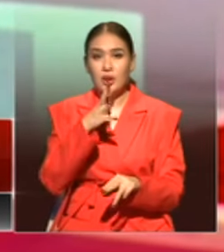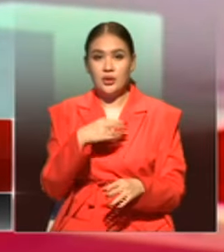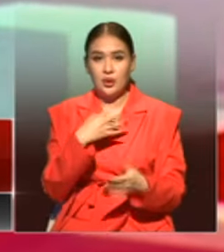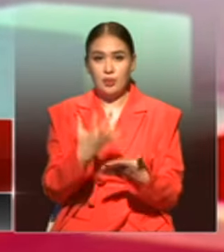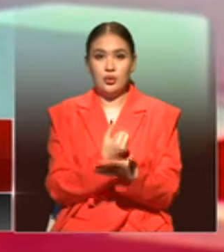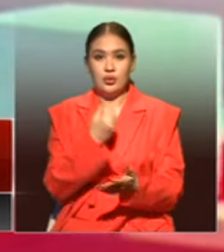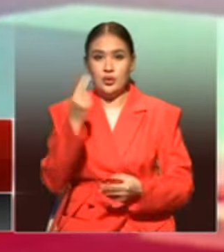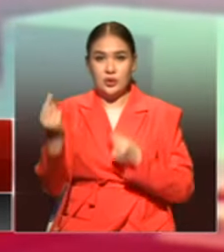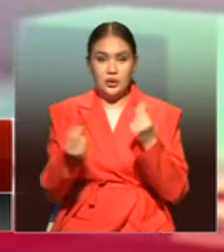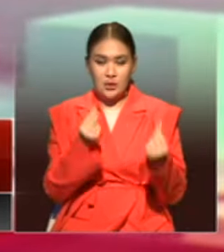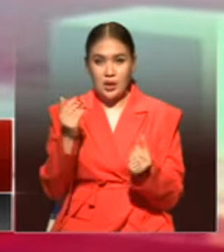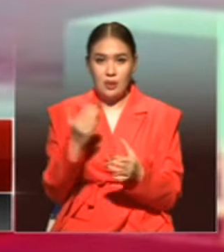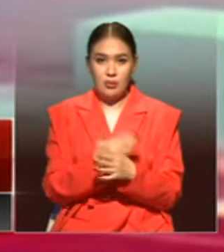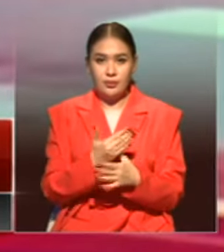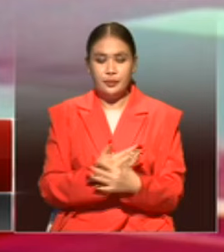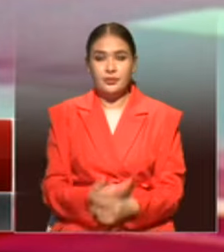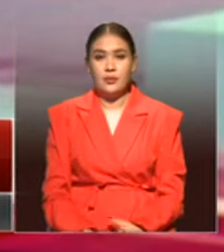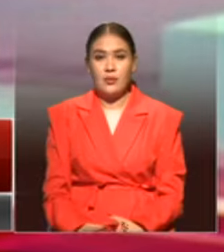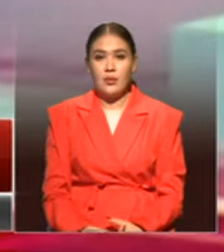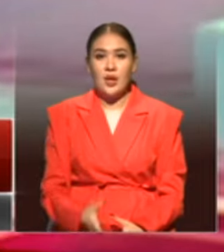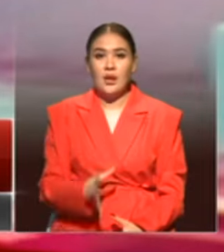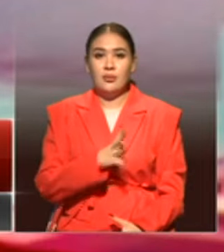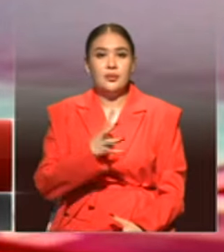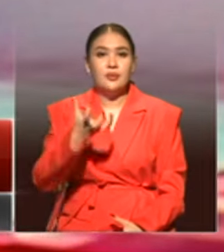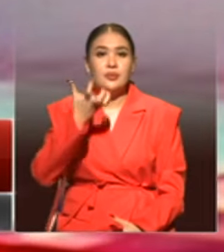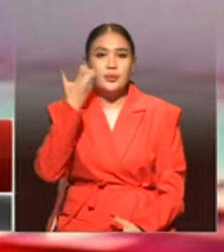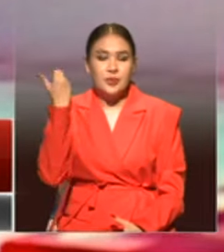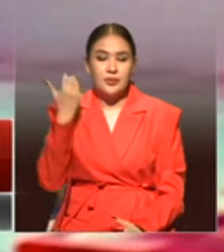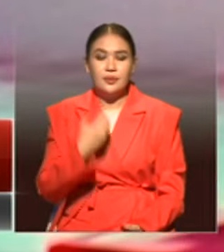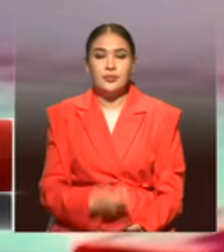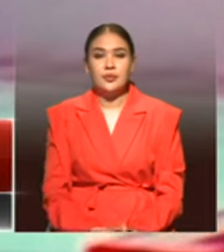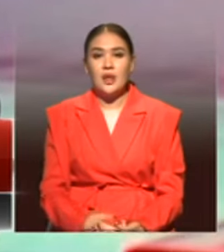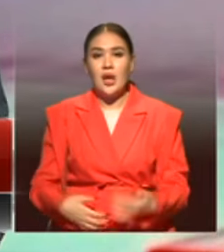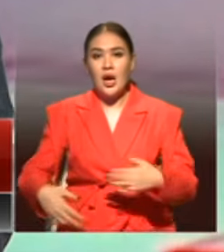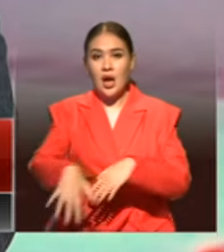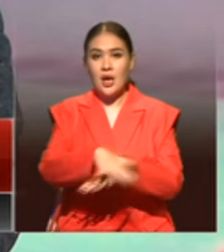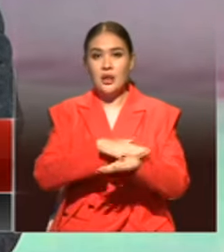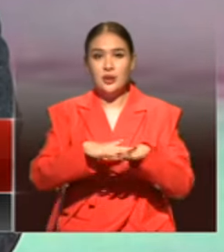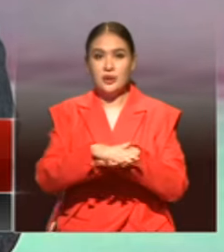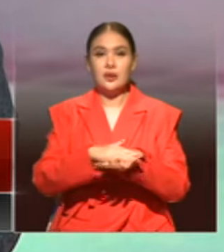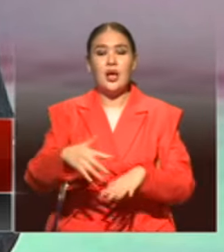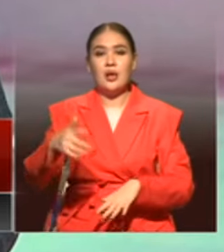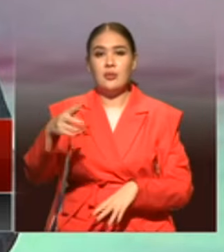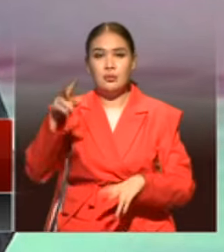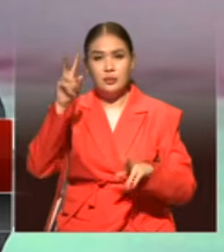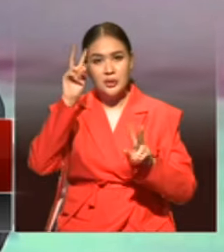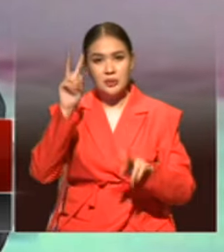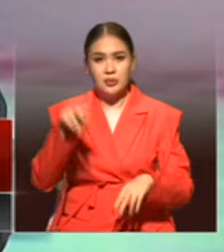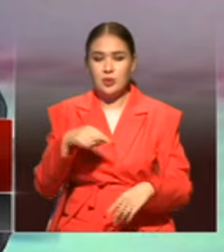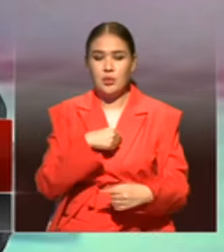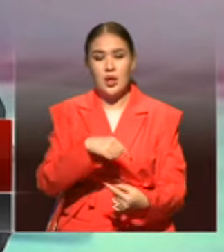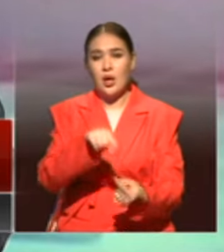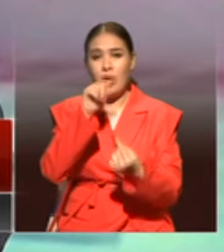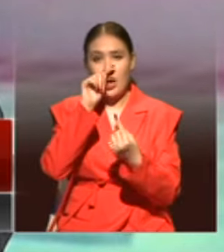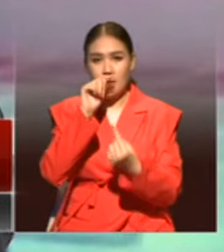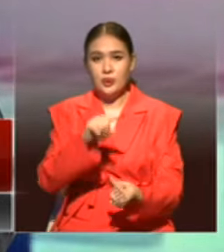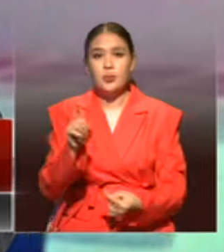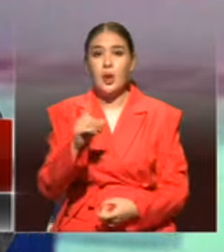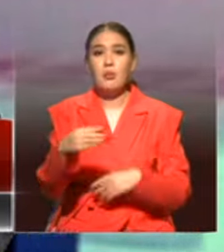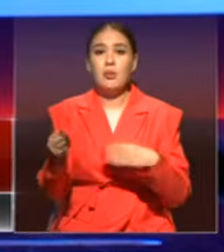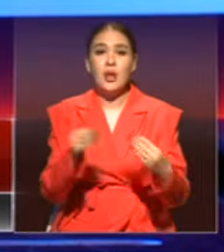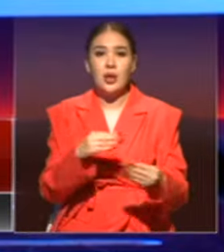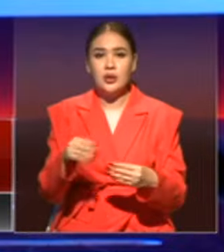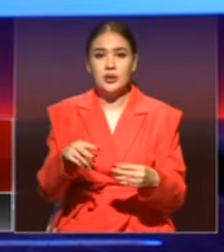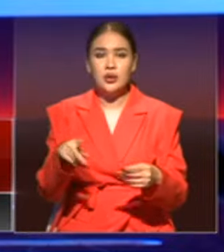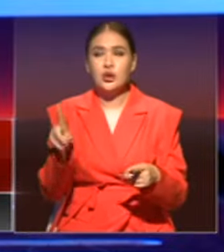ақтаймыз. Амал жоқтан барып жатқан амалдар екен ғой. Халықтың санасы ашылмаған дегенге қарсымын. Осы пластиктерді не істерімізді